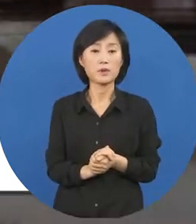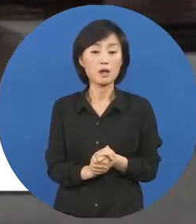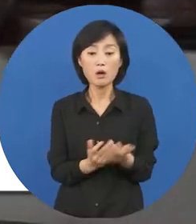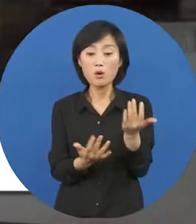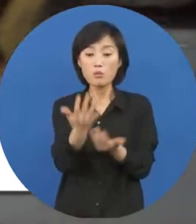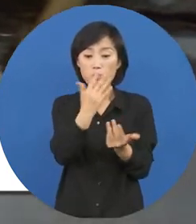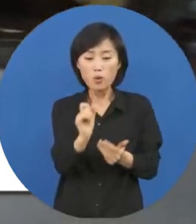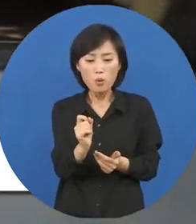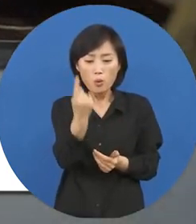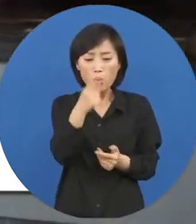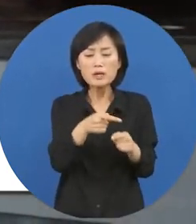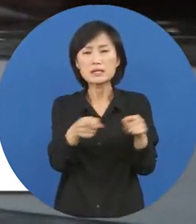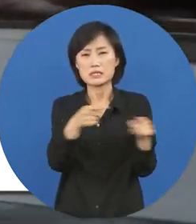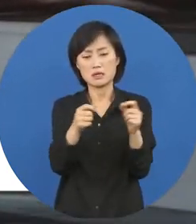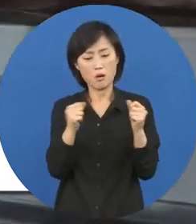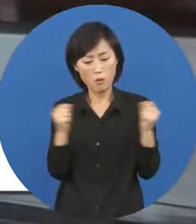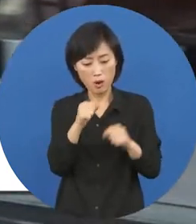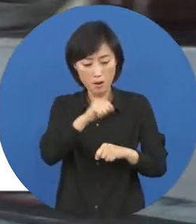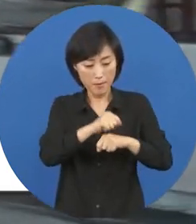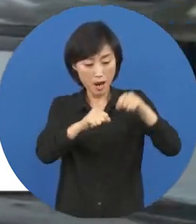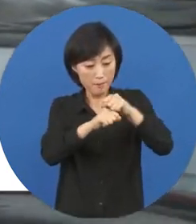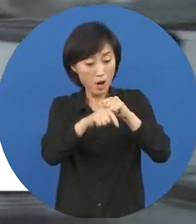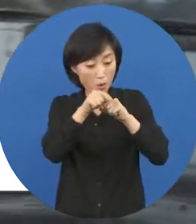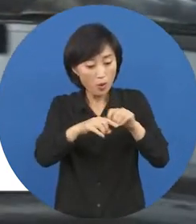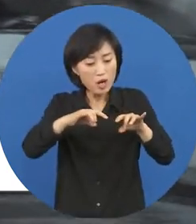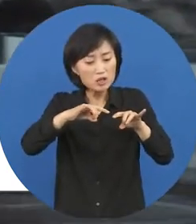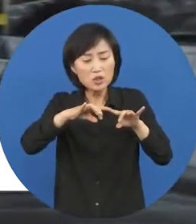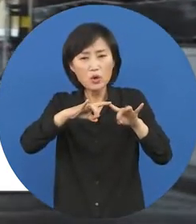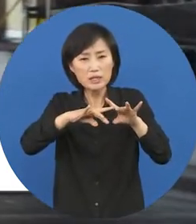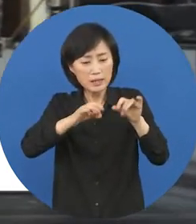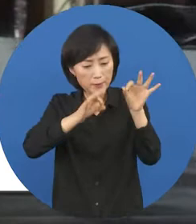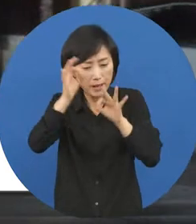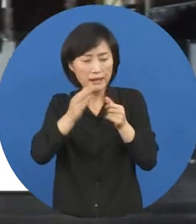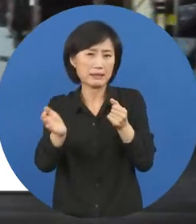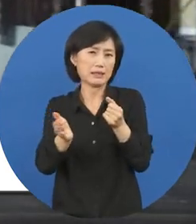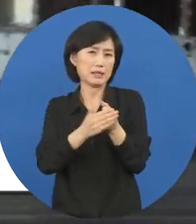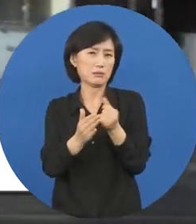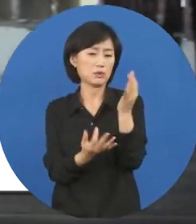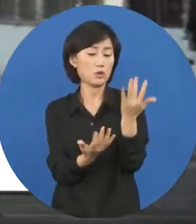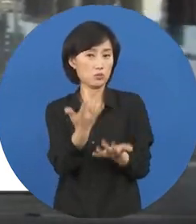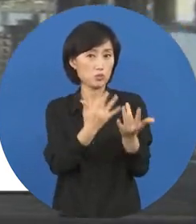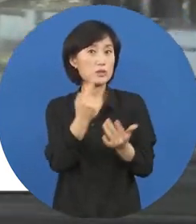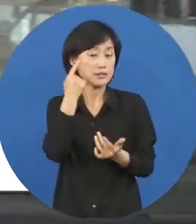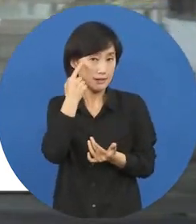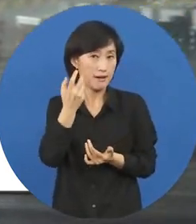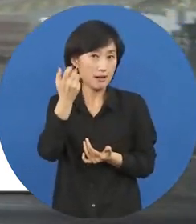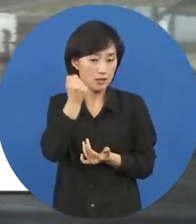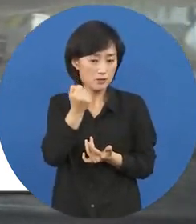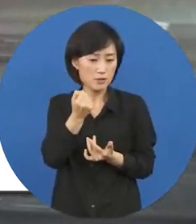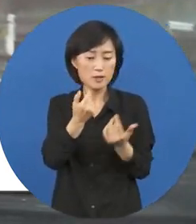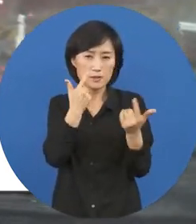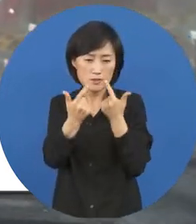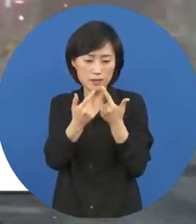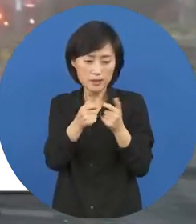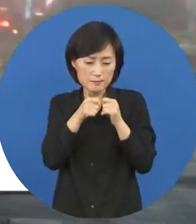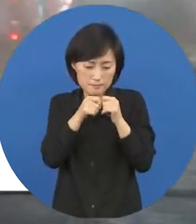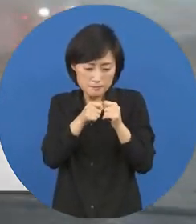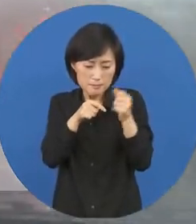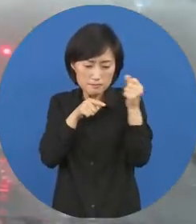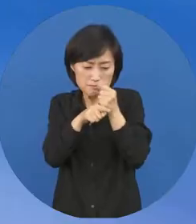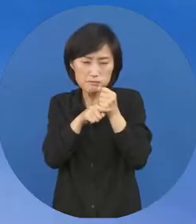소방당국은 불이 1층 냉동 창고에 있는 냉동고 주변에서 전기적 요인으로 난 것으로 보고 정확한 화재 원인을 조사하고